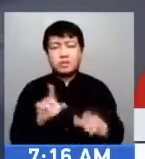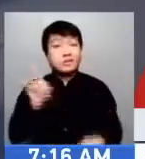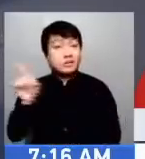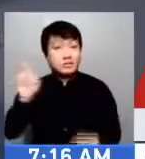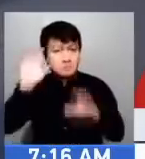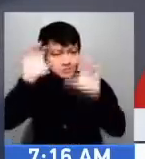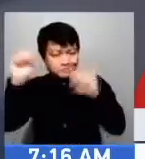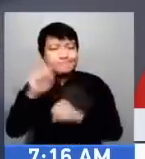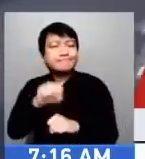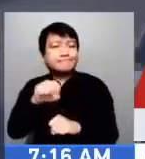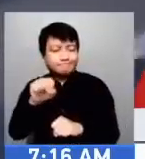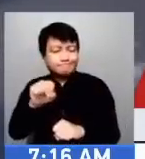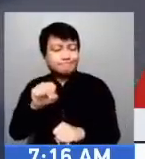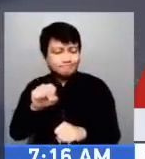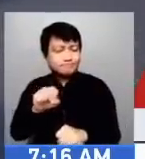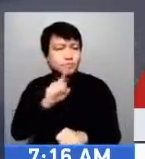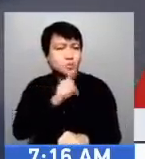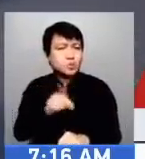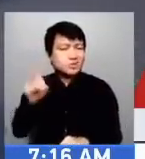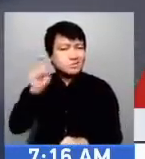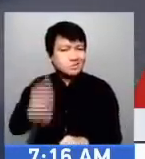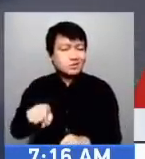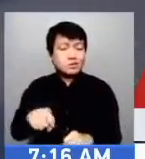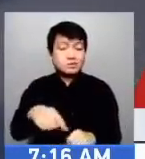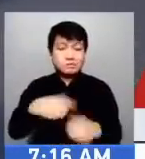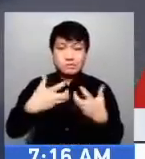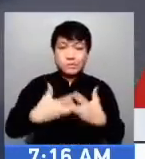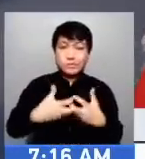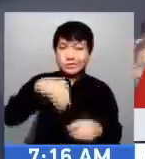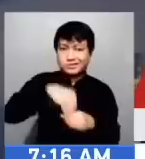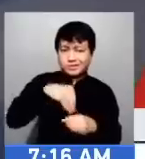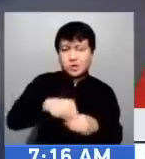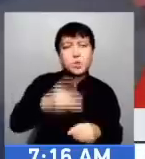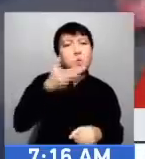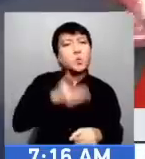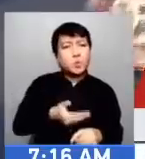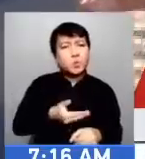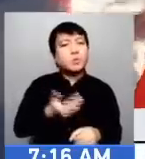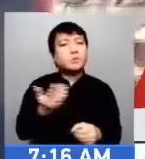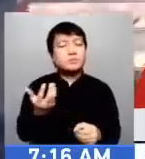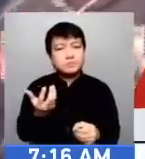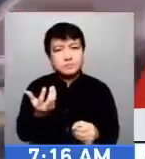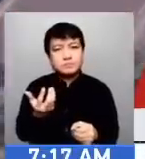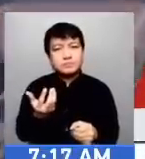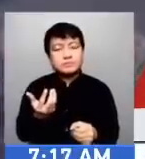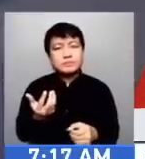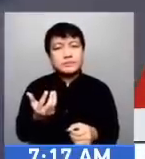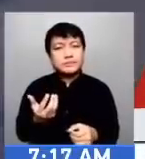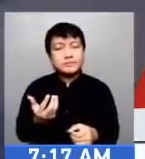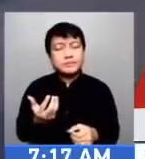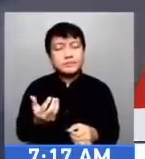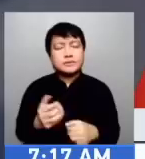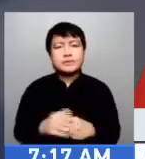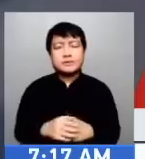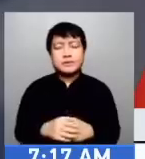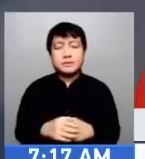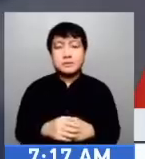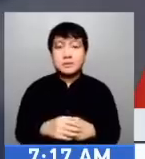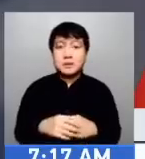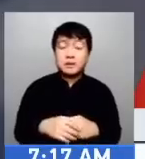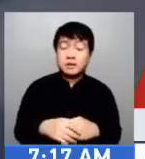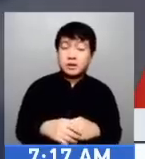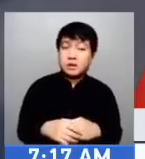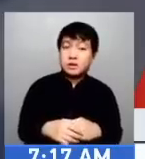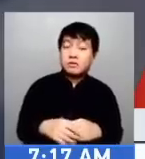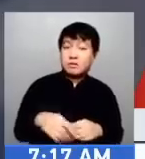yung may mga gusto po na pag-improve o mag-modernize